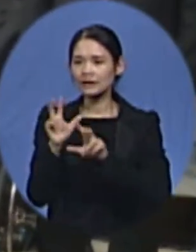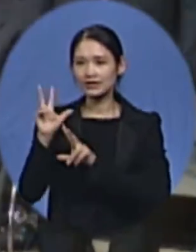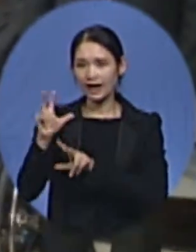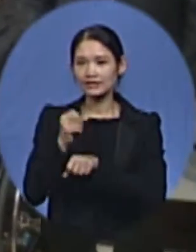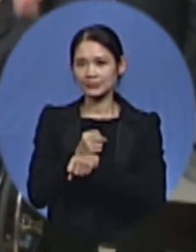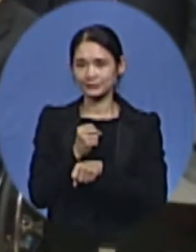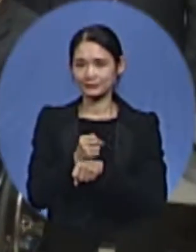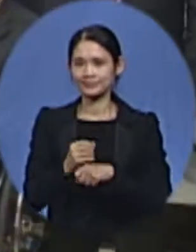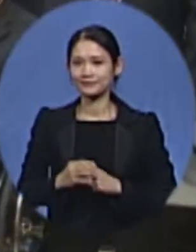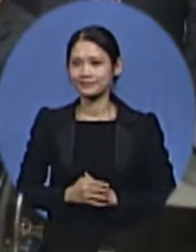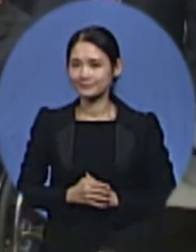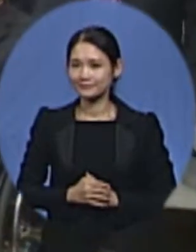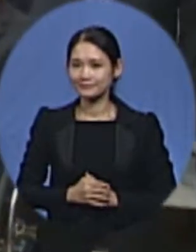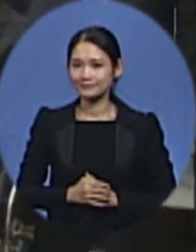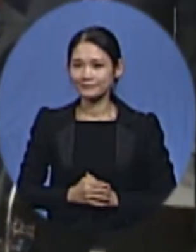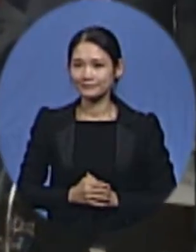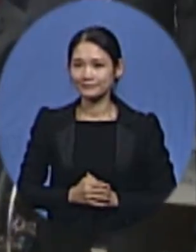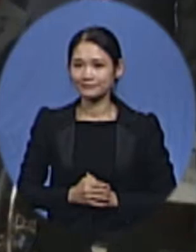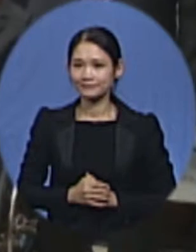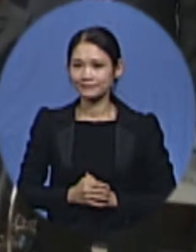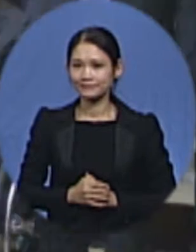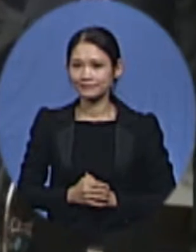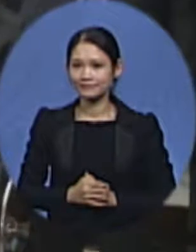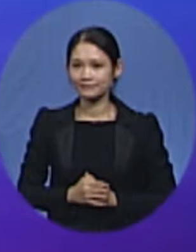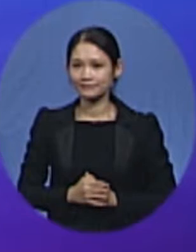함께했습니다. 복지TV 뉴스 정두리입니다.